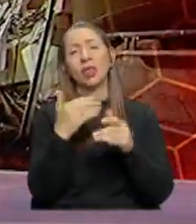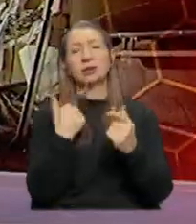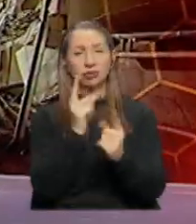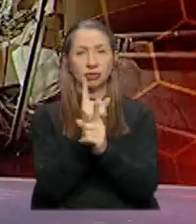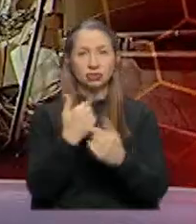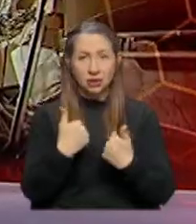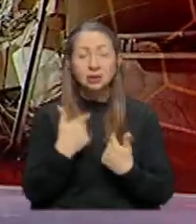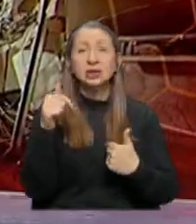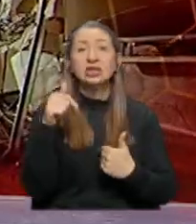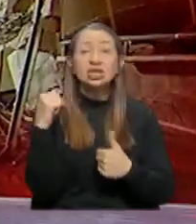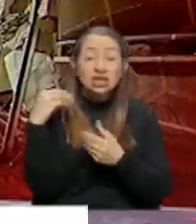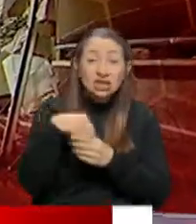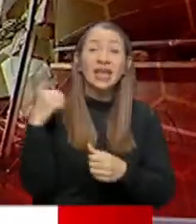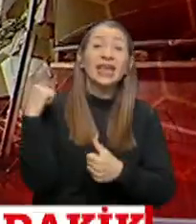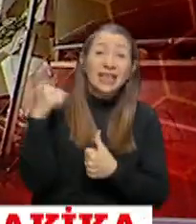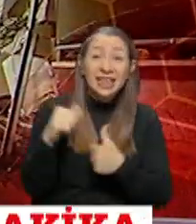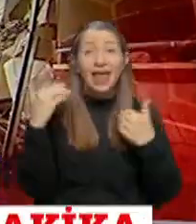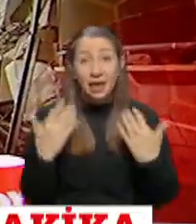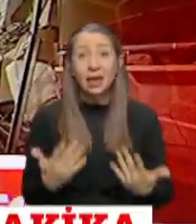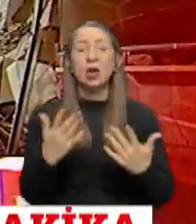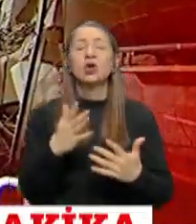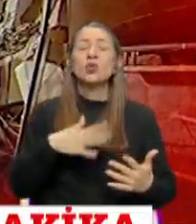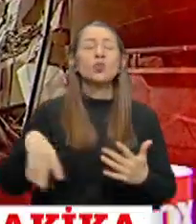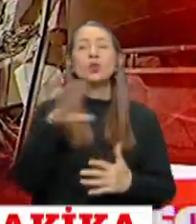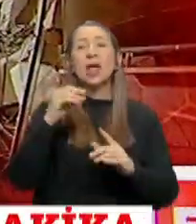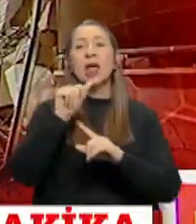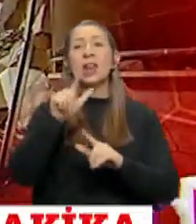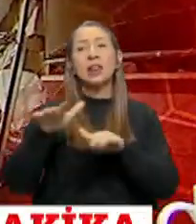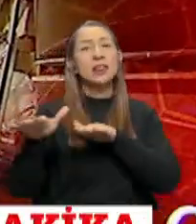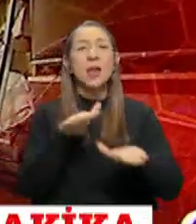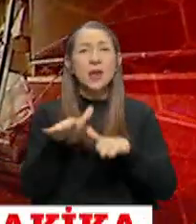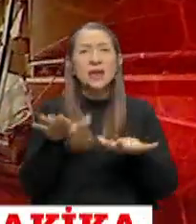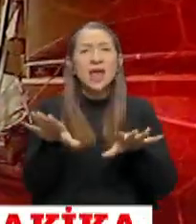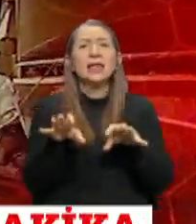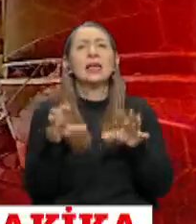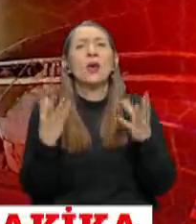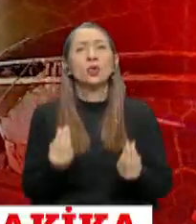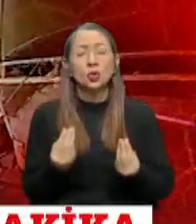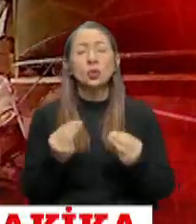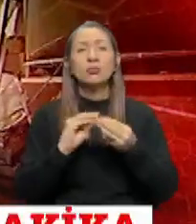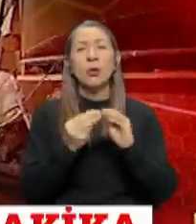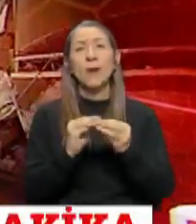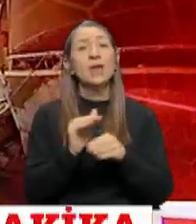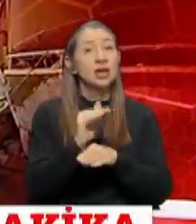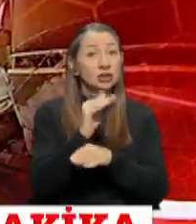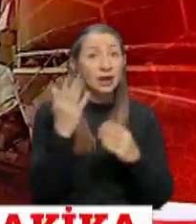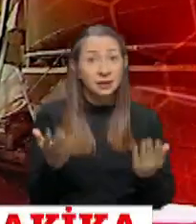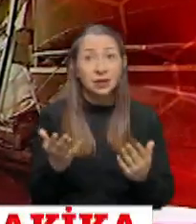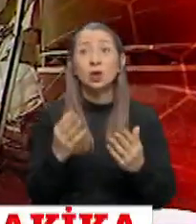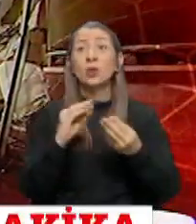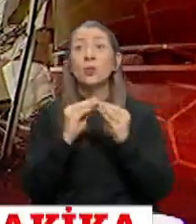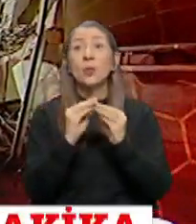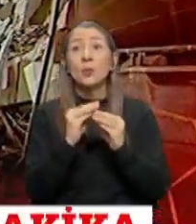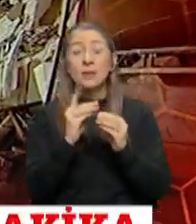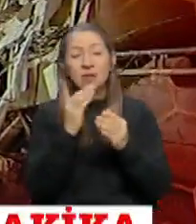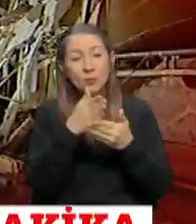karşınızdayız. İçinde yine bütün illerimizde depremin etkilediği, sorunlar yaşanan, sorunların